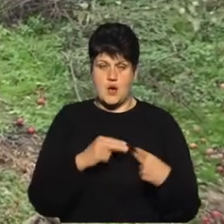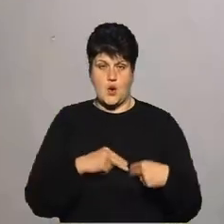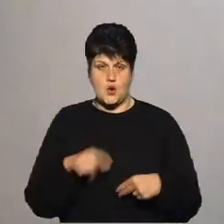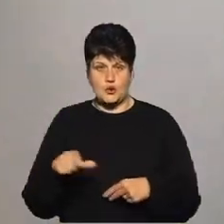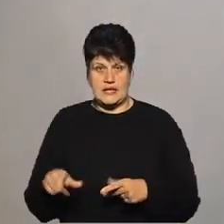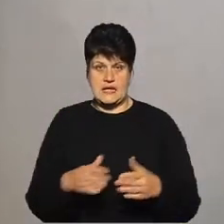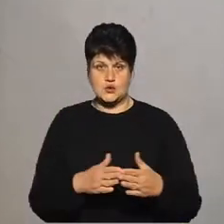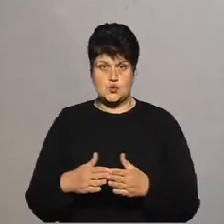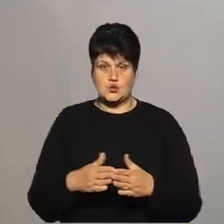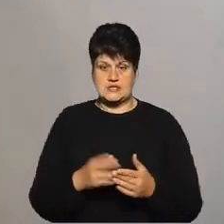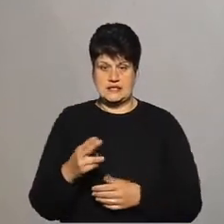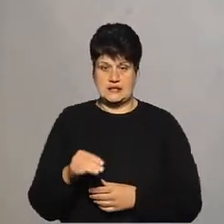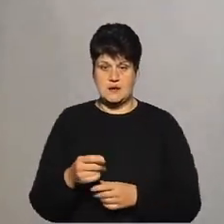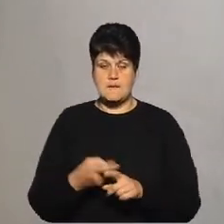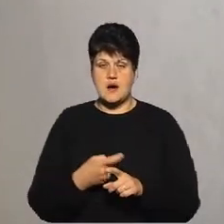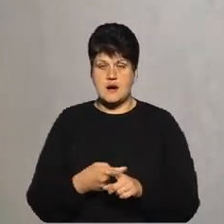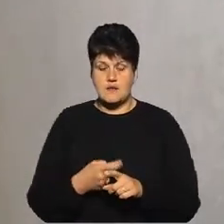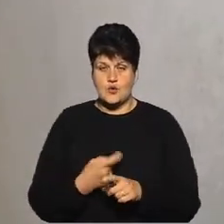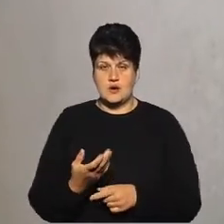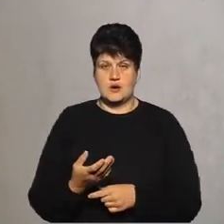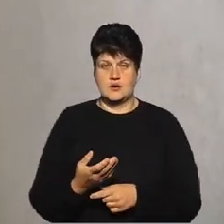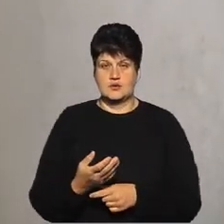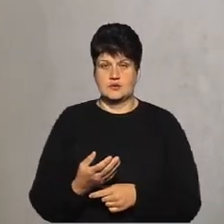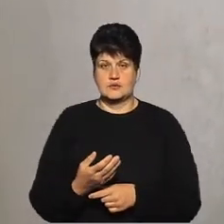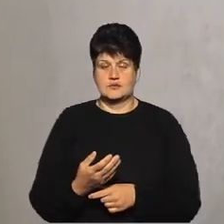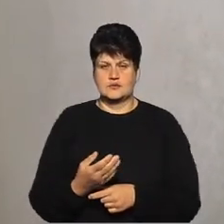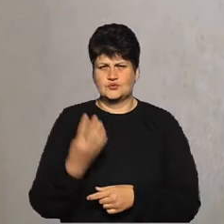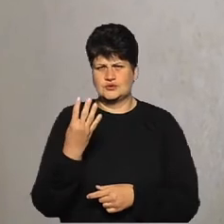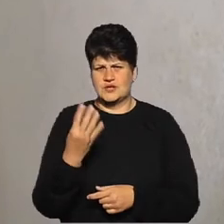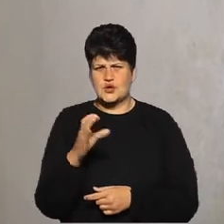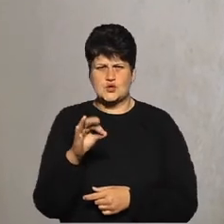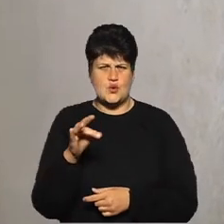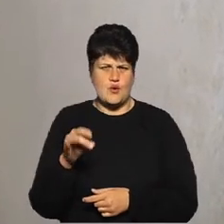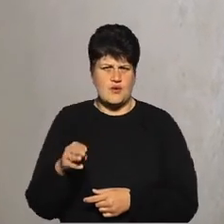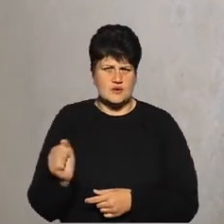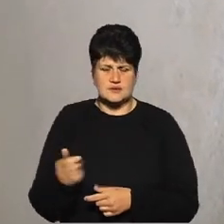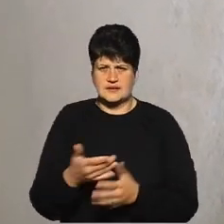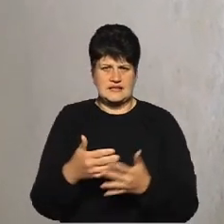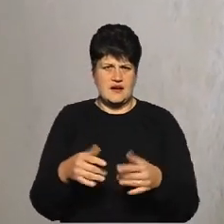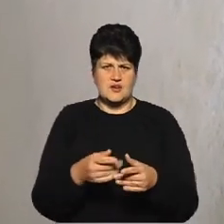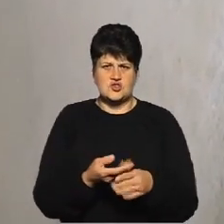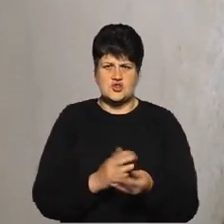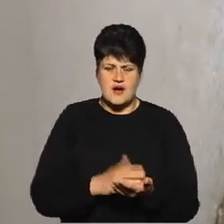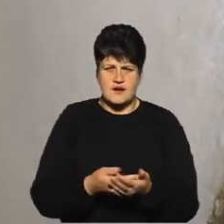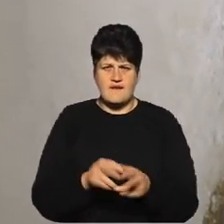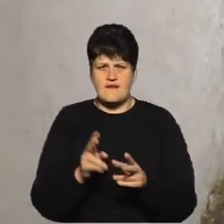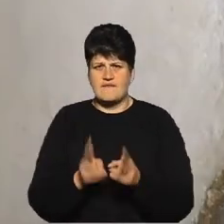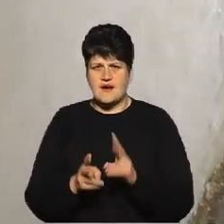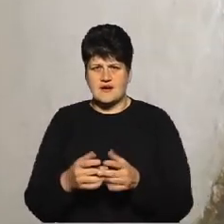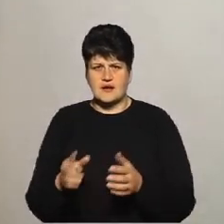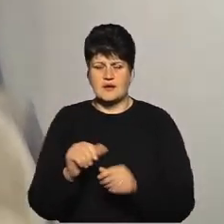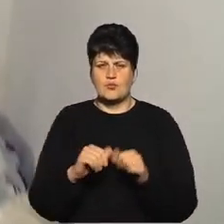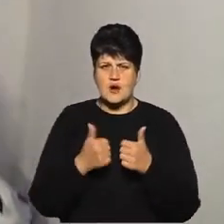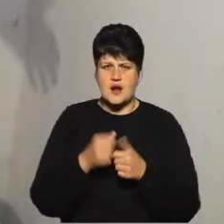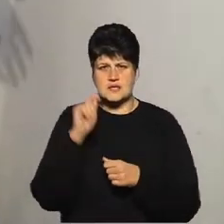сусіди. Бараболі, 4 тих сорта, якісь для жарки, якісь для варки, якісь для чогось. Бураки,